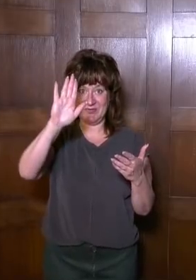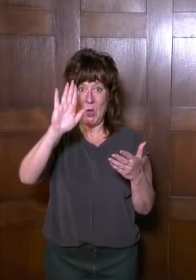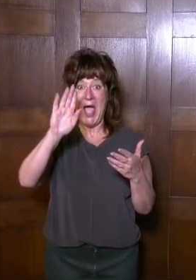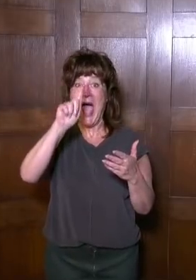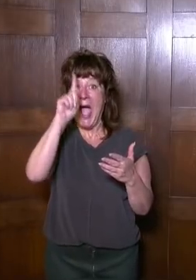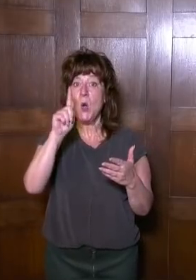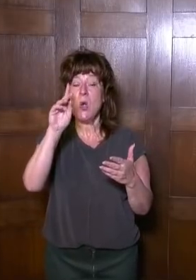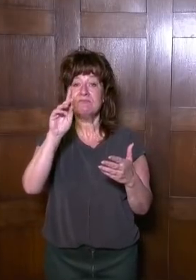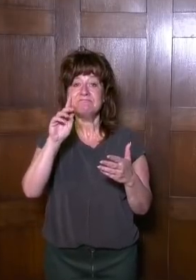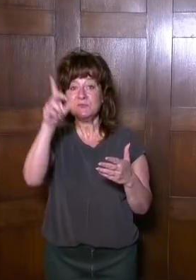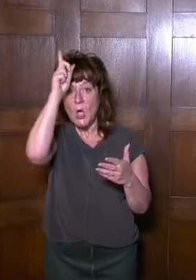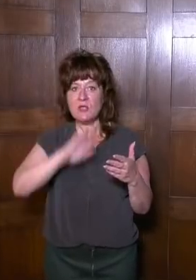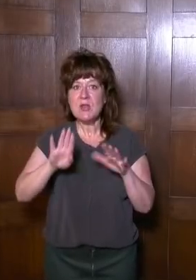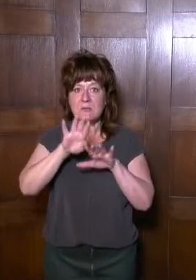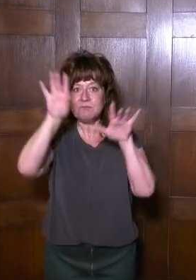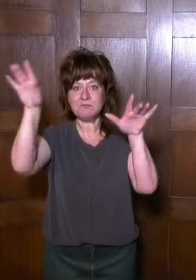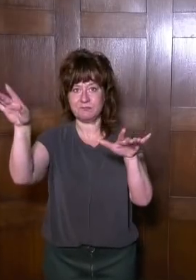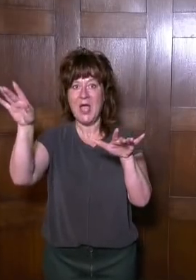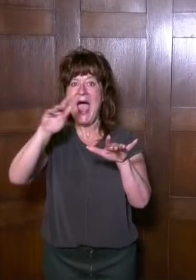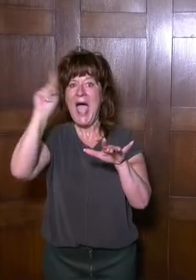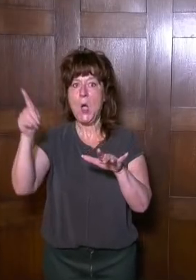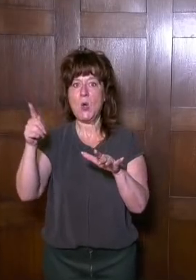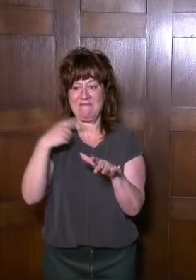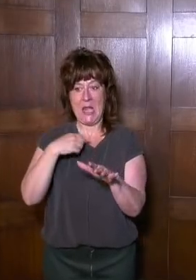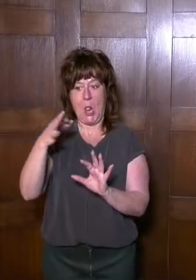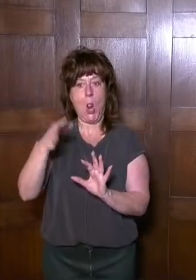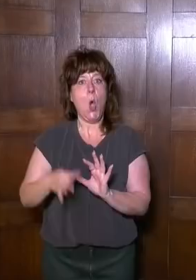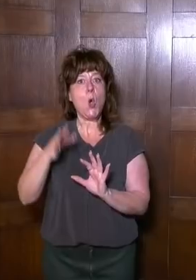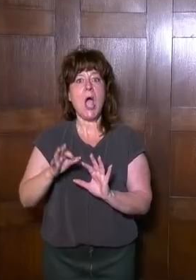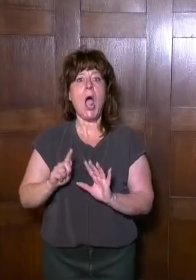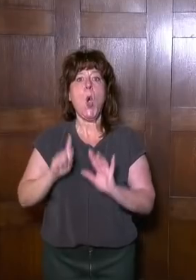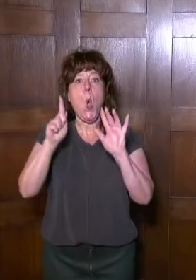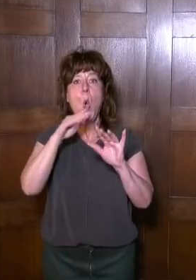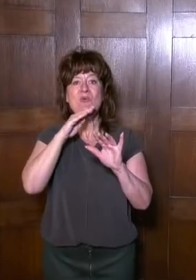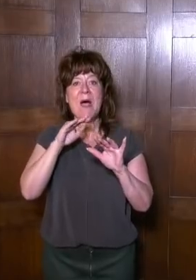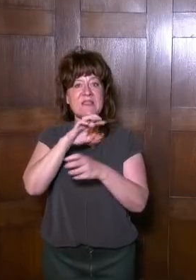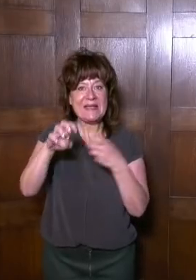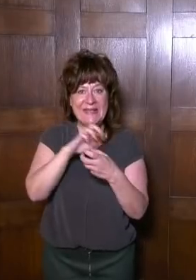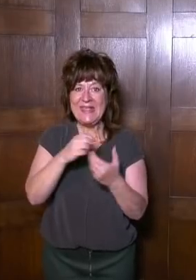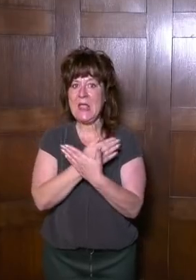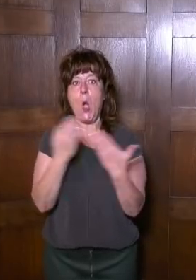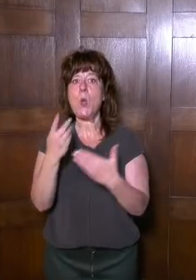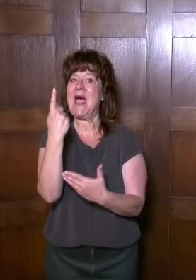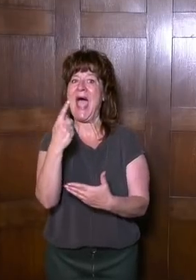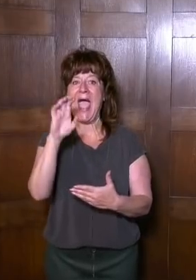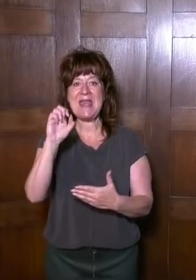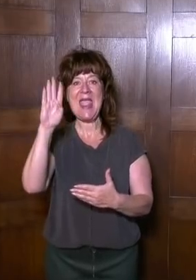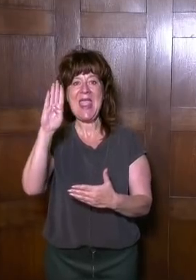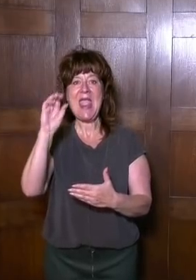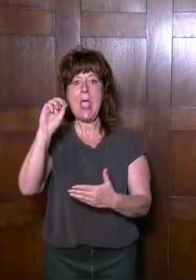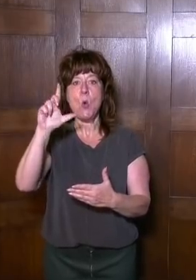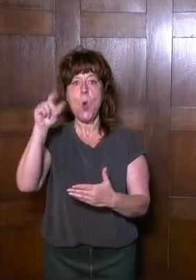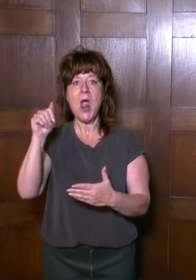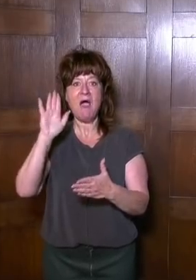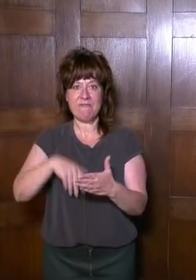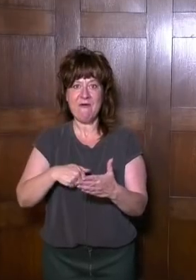hinaus. Und natürlich lokal eine Hochwasserkrise zu managen oder ein Ebola-Fall ist was ganz anderes, als